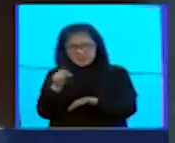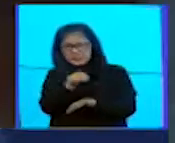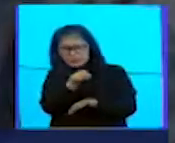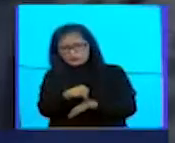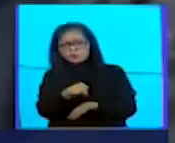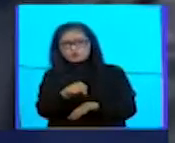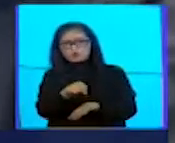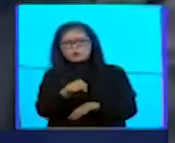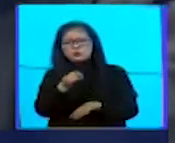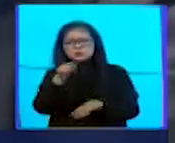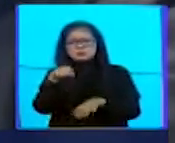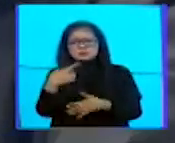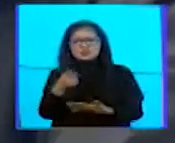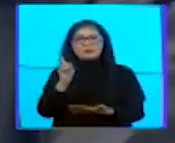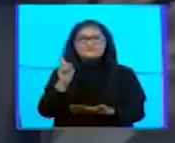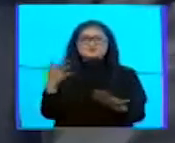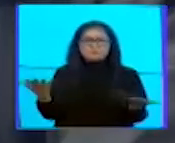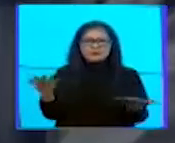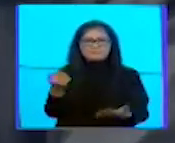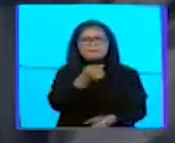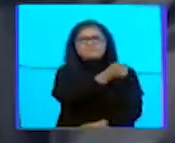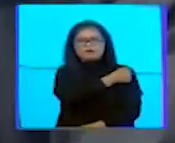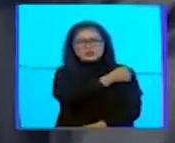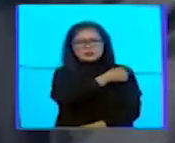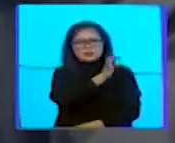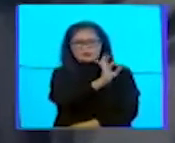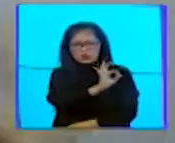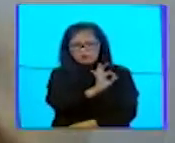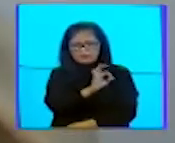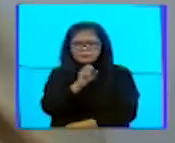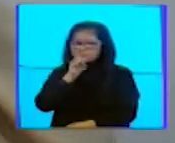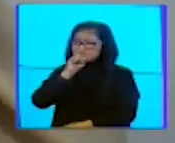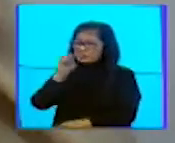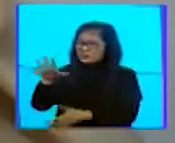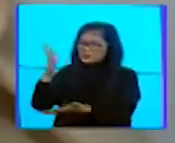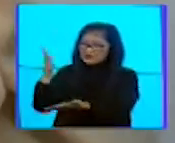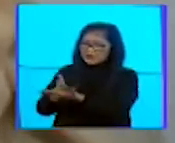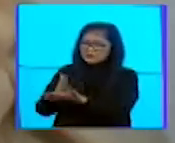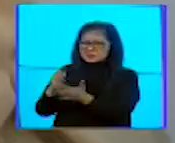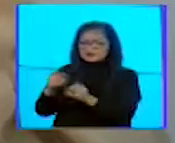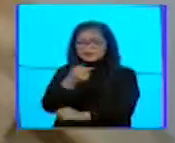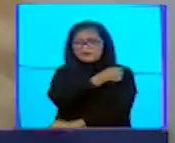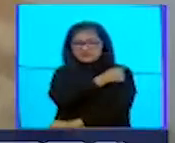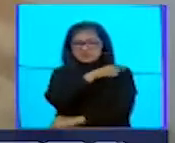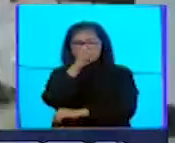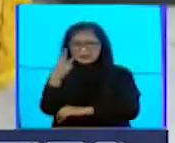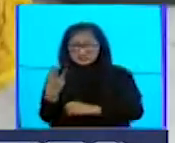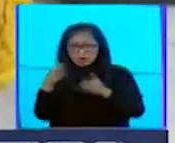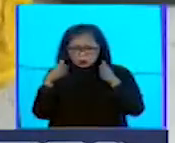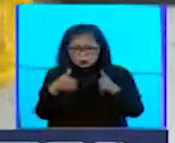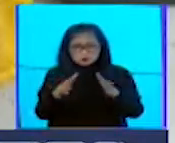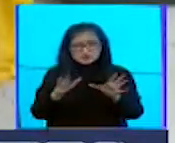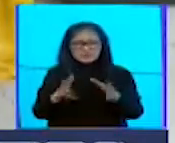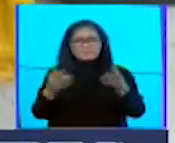adalah yang belum mendapatkan vaksinasi gaskan dosis ketiga saat ini hanya untuk tenaga kesehatan